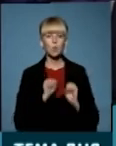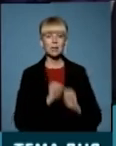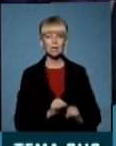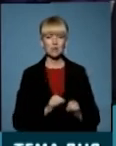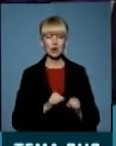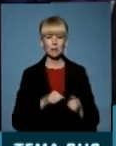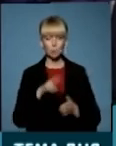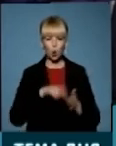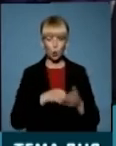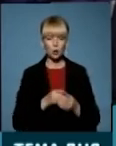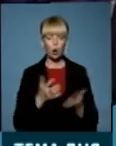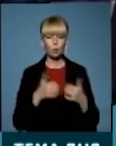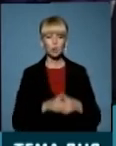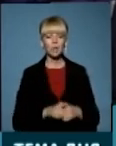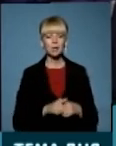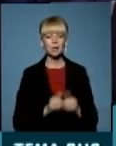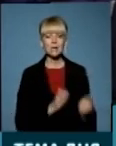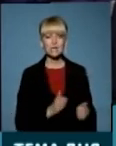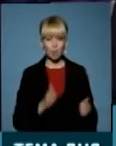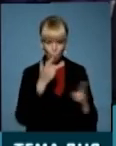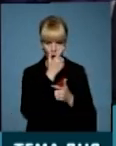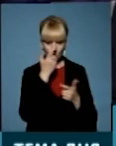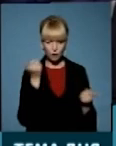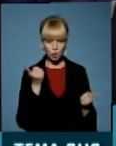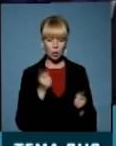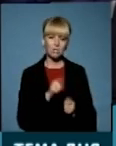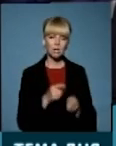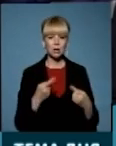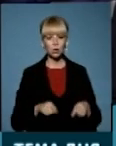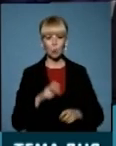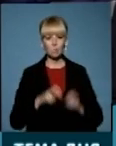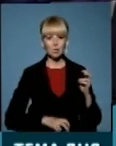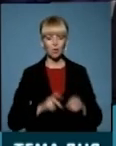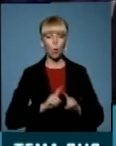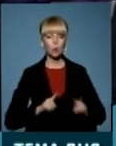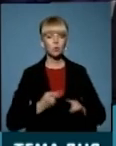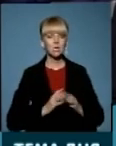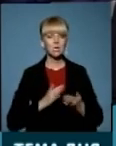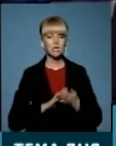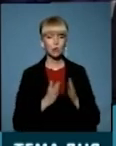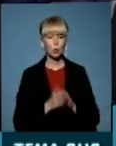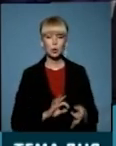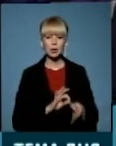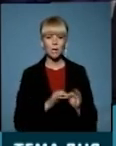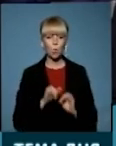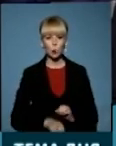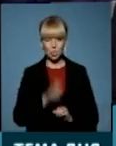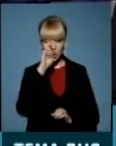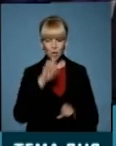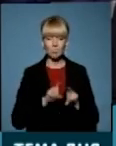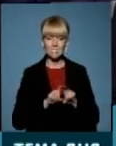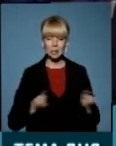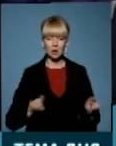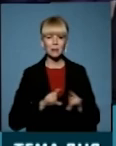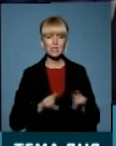і обладнання системою оповіщення тих чи інших підприємств. Особливо ця ситуація складна у державних закладах,